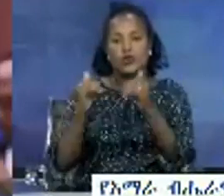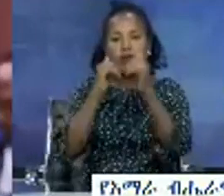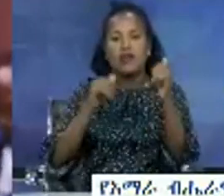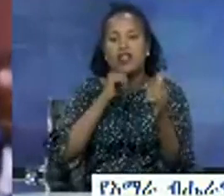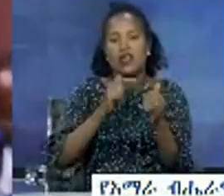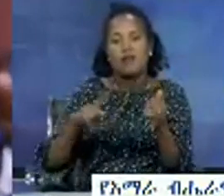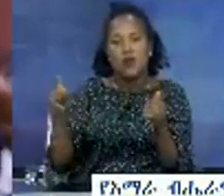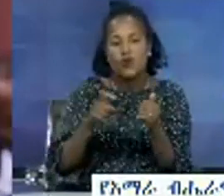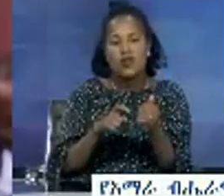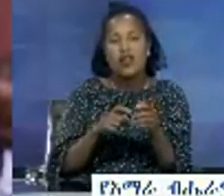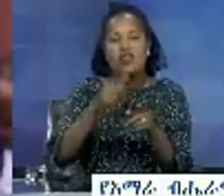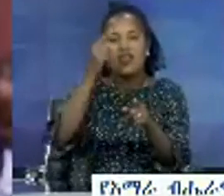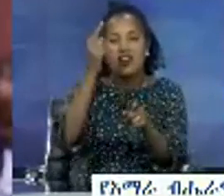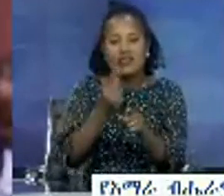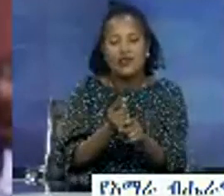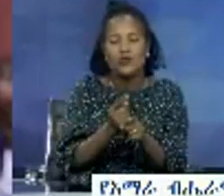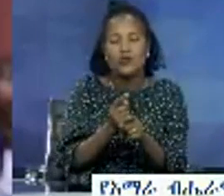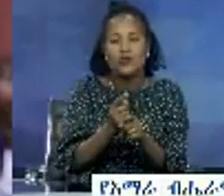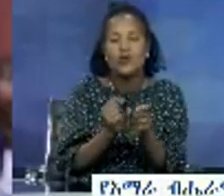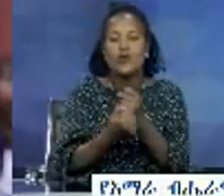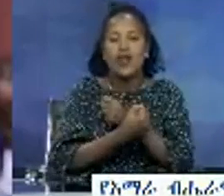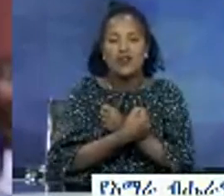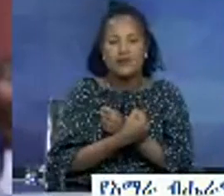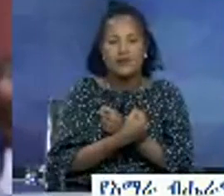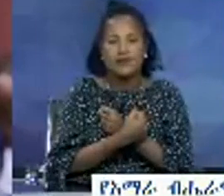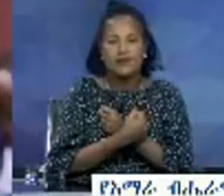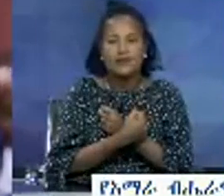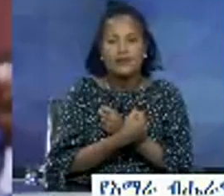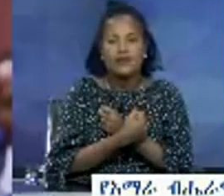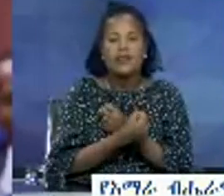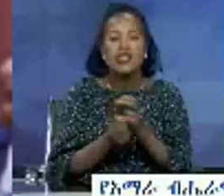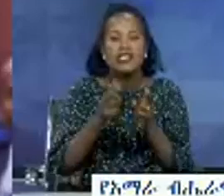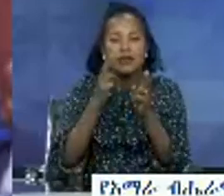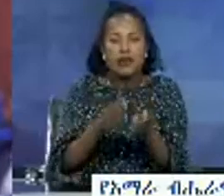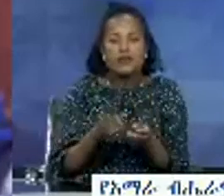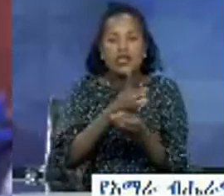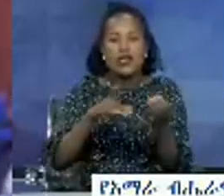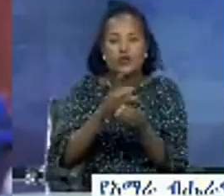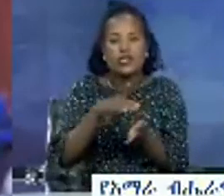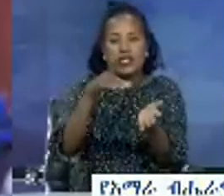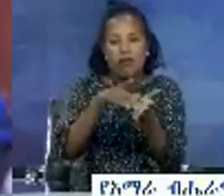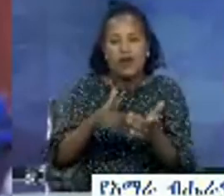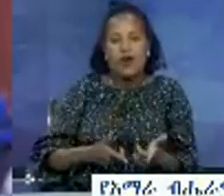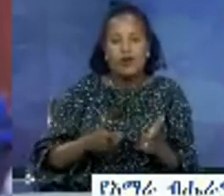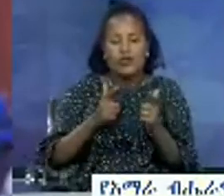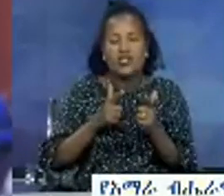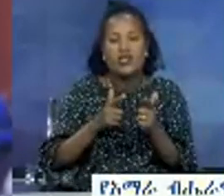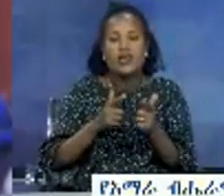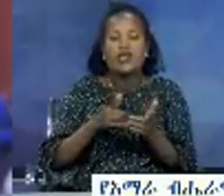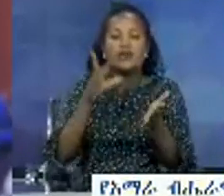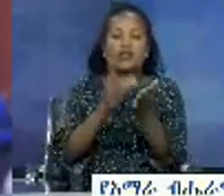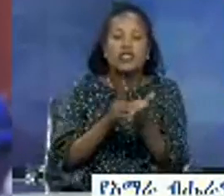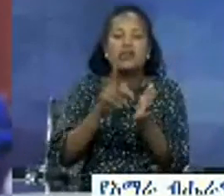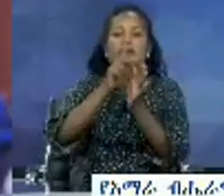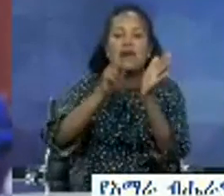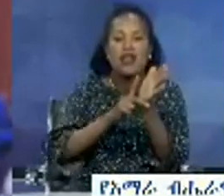መሆኑን ልናረጋግጥላችሁ እንወዳለን። የተከበራችሁ የክልላችን የከተማ ነዋሪዎች፣ ከተሞቻችን በፕላን